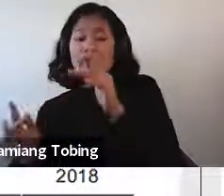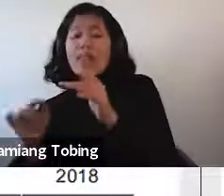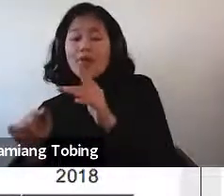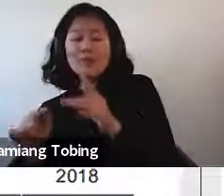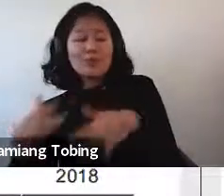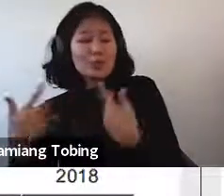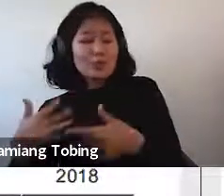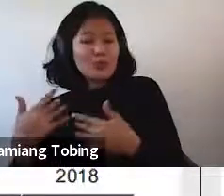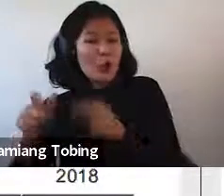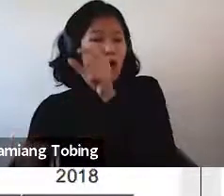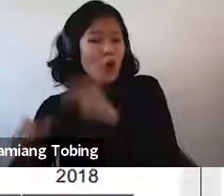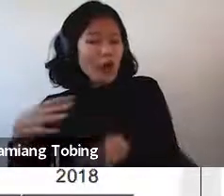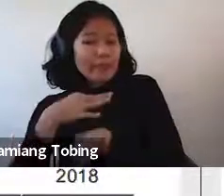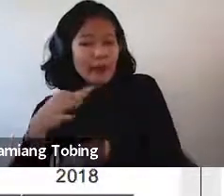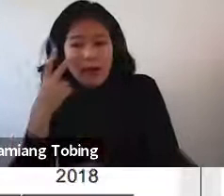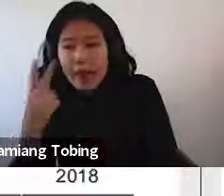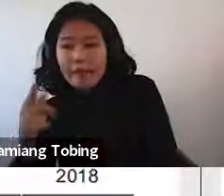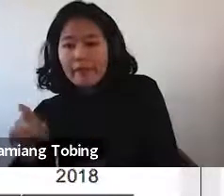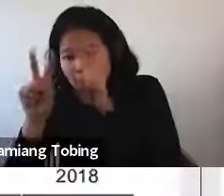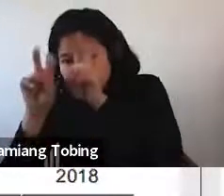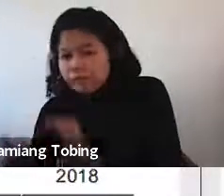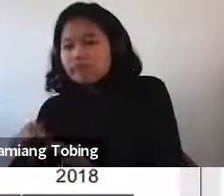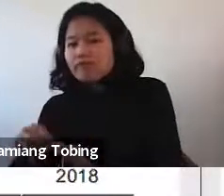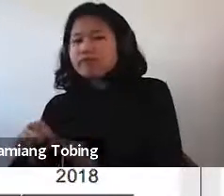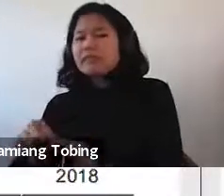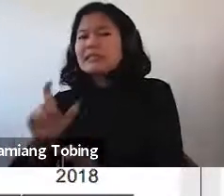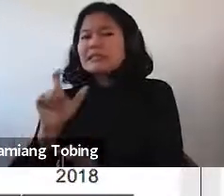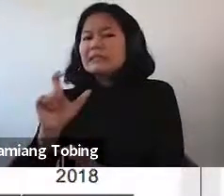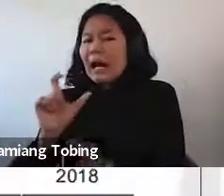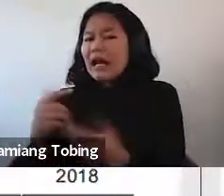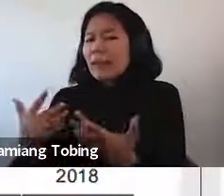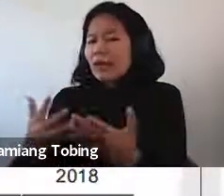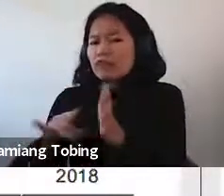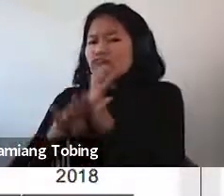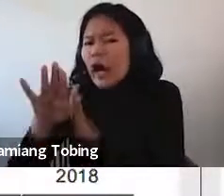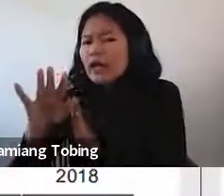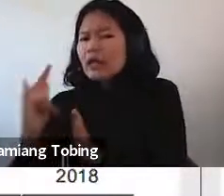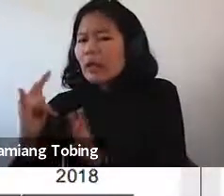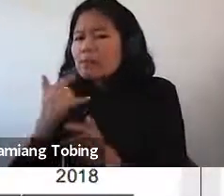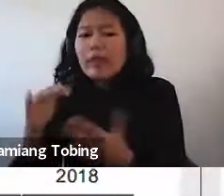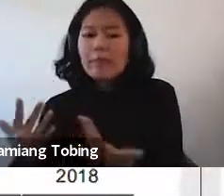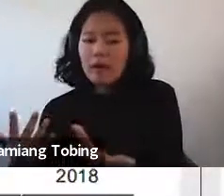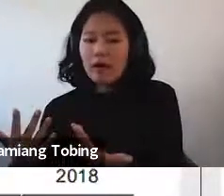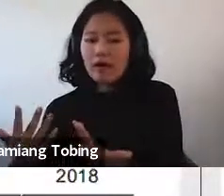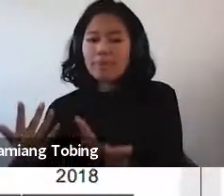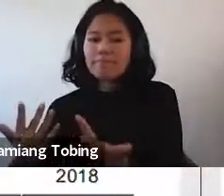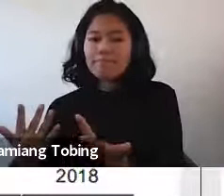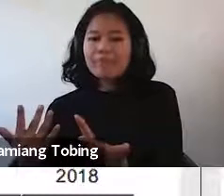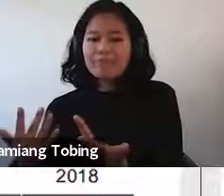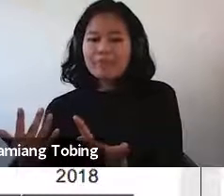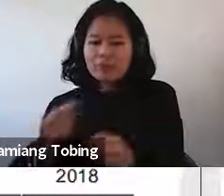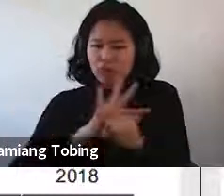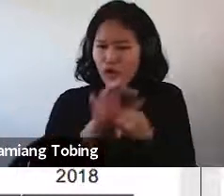untuk kemudian dilihat, dikaji bagaimana ketangguhan dari sektor informal di kala